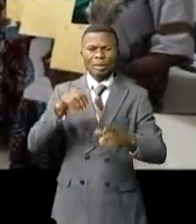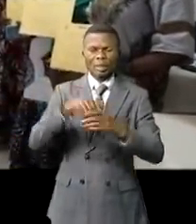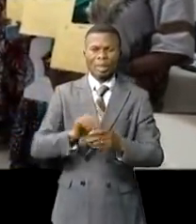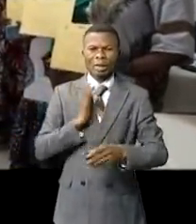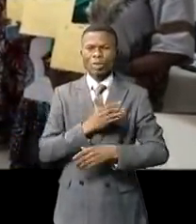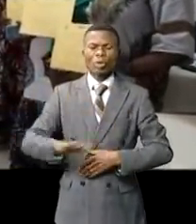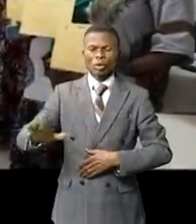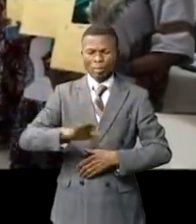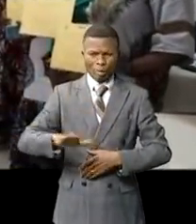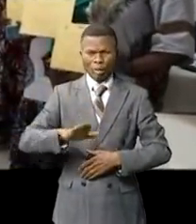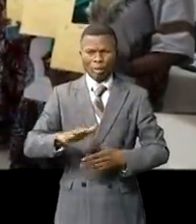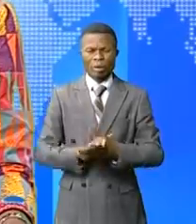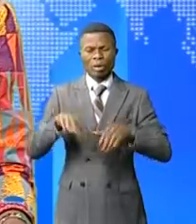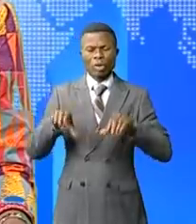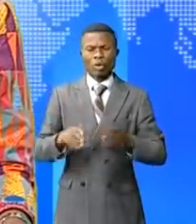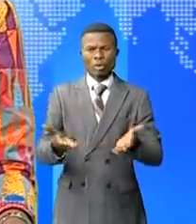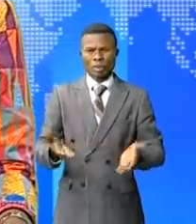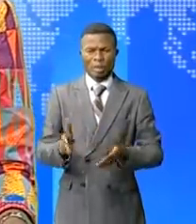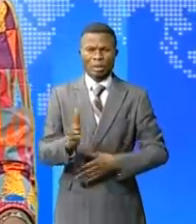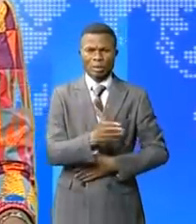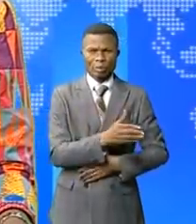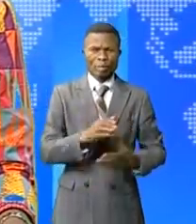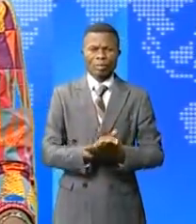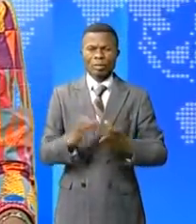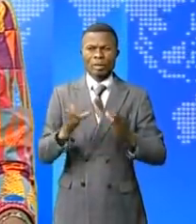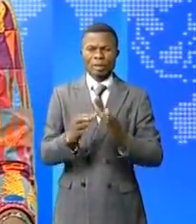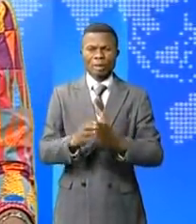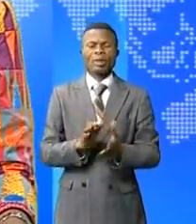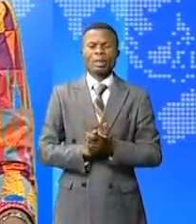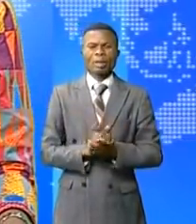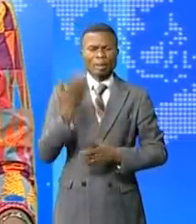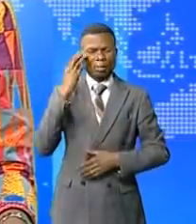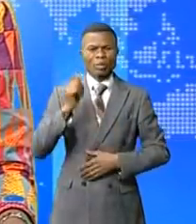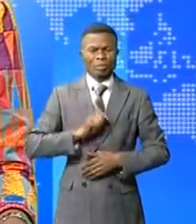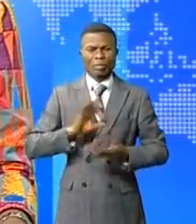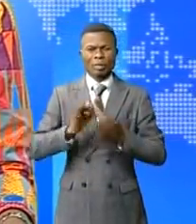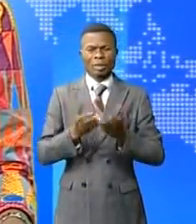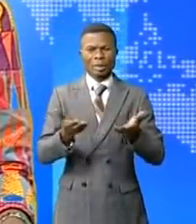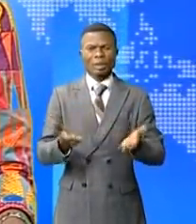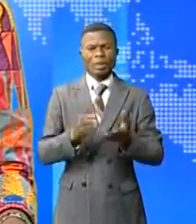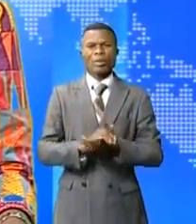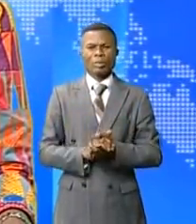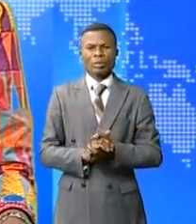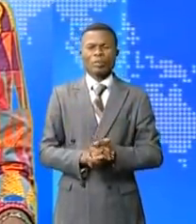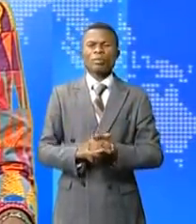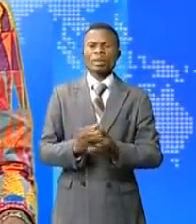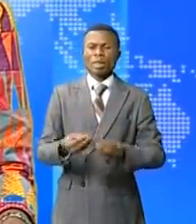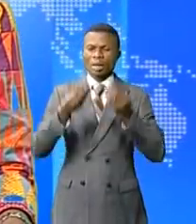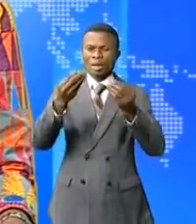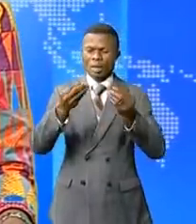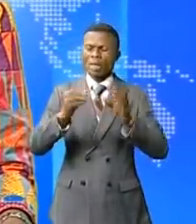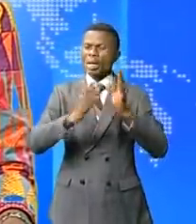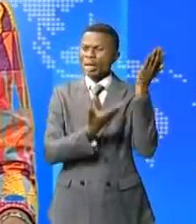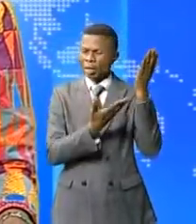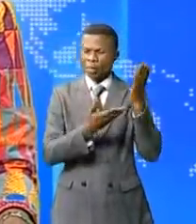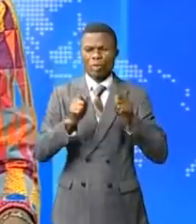travers sa filiale congolaise. Avec Michel Tamouzi, l'interprète de Malentendant, nous vous avons donné